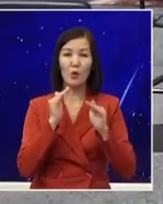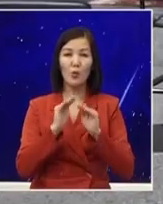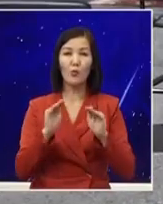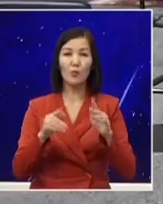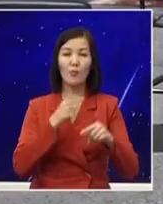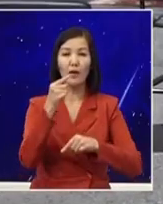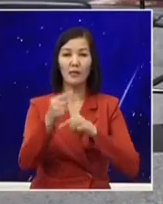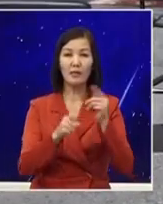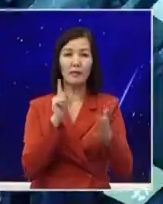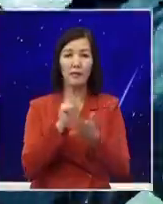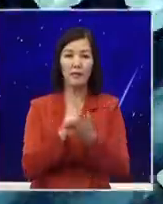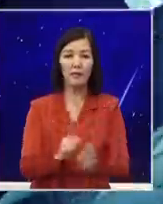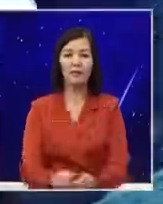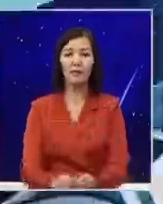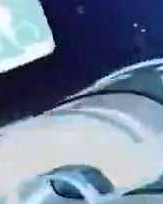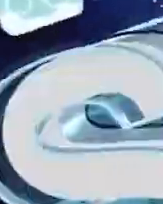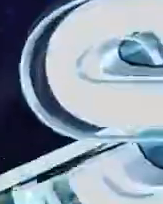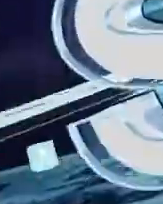ұрпақтың парызы.